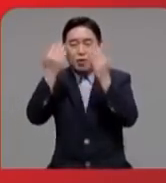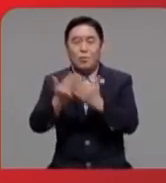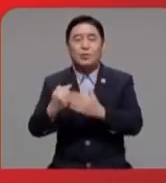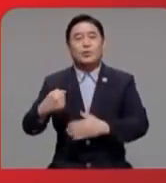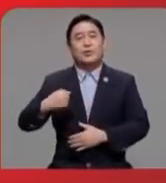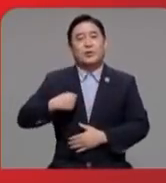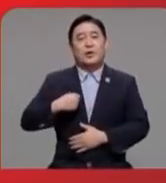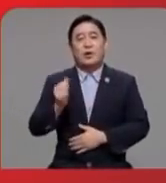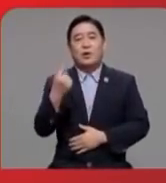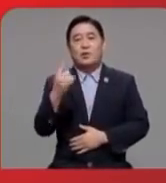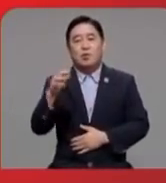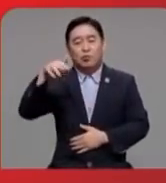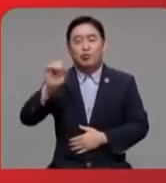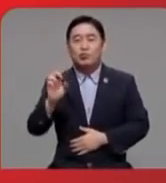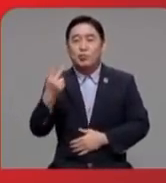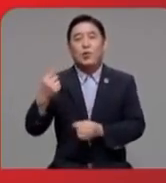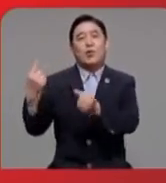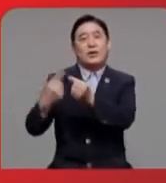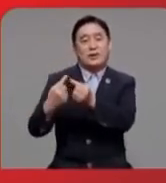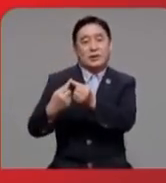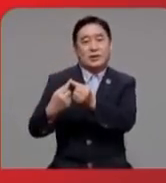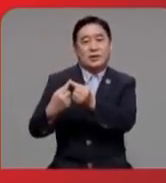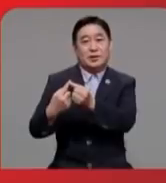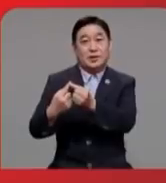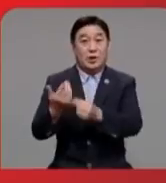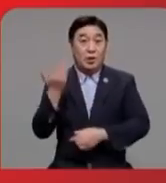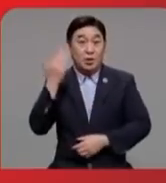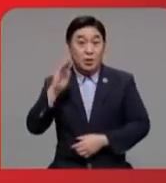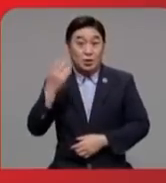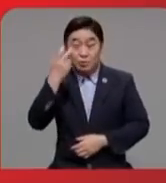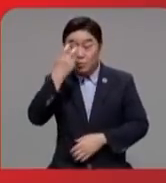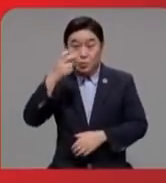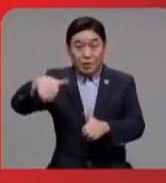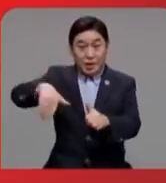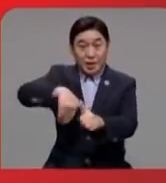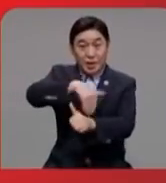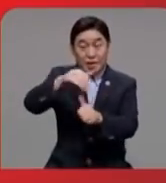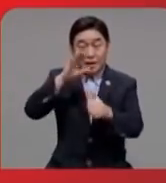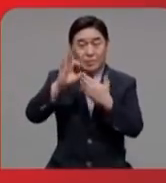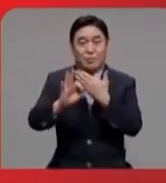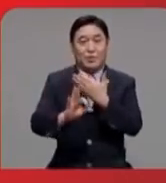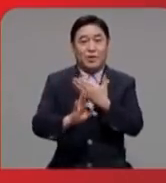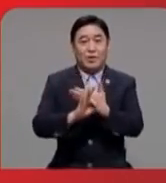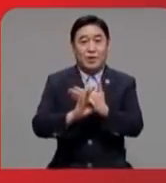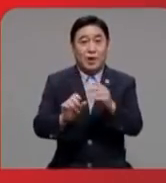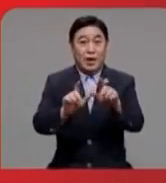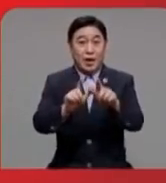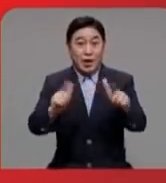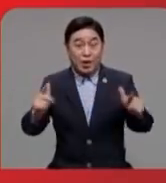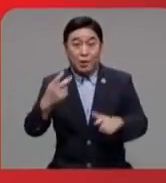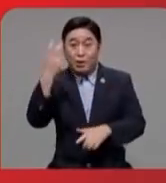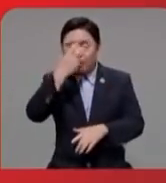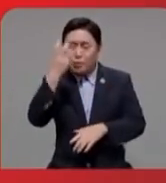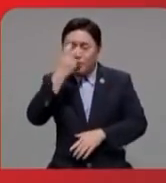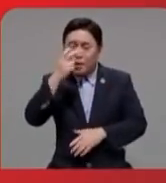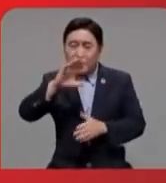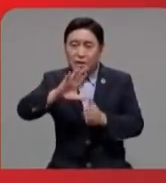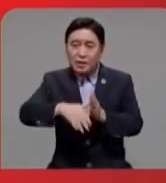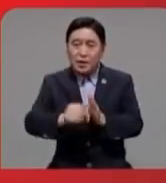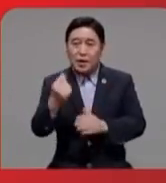홍준표가 1위로 되어 있습니다. 또, 최근 여론조사 추이를 쭉 보면 각종